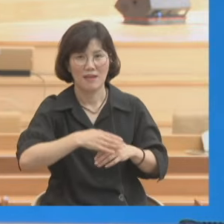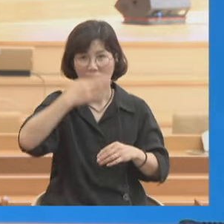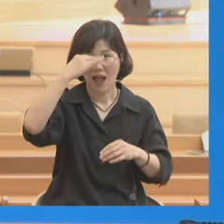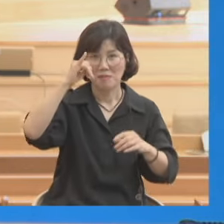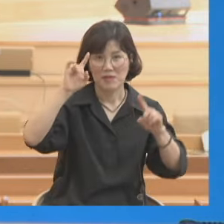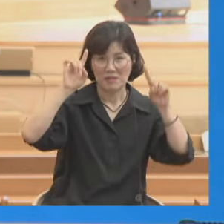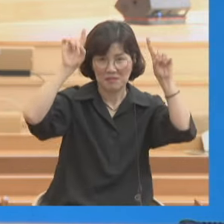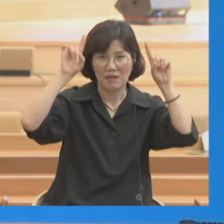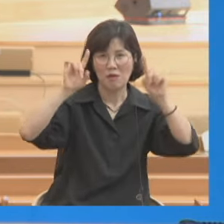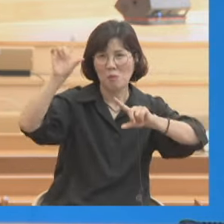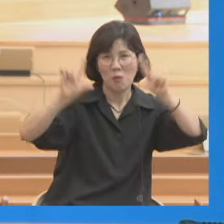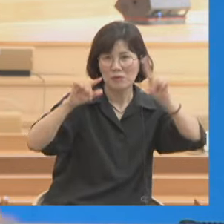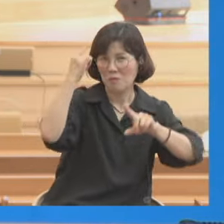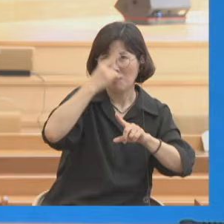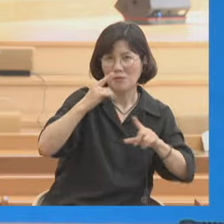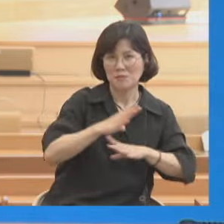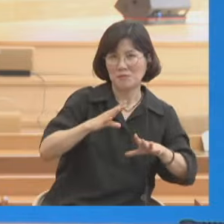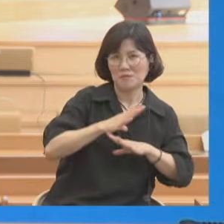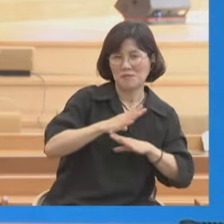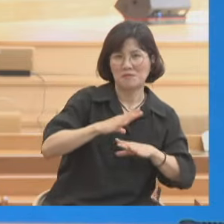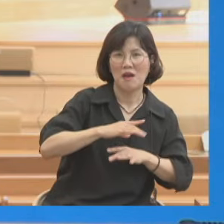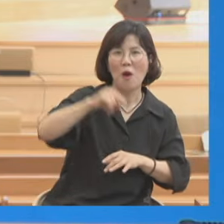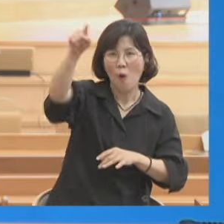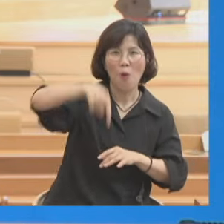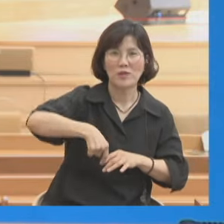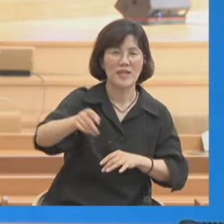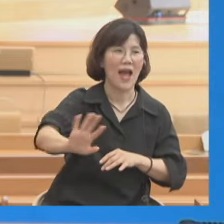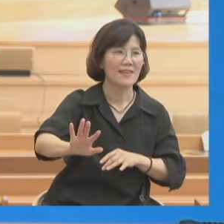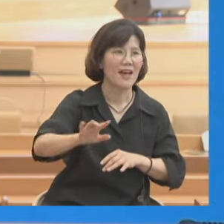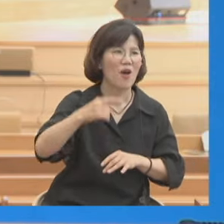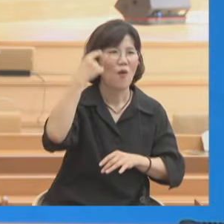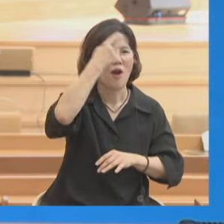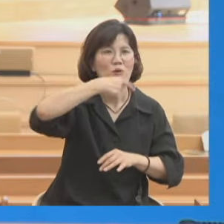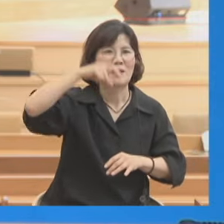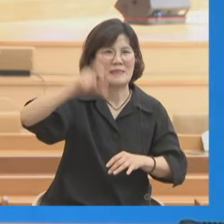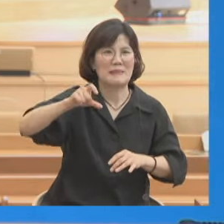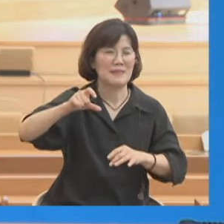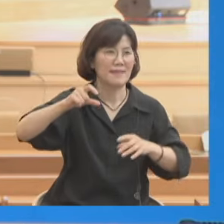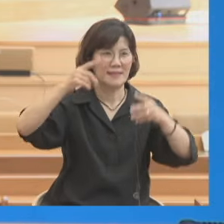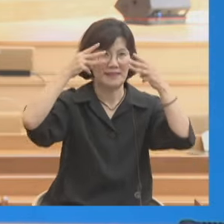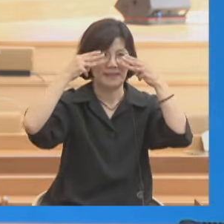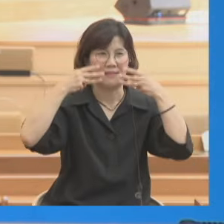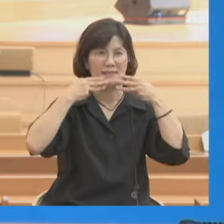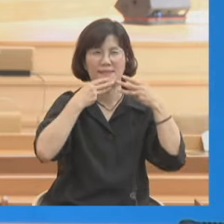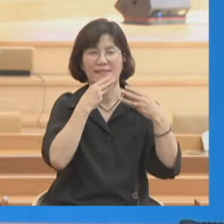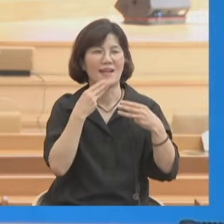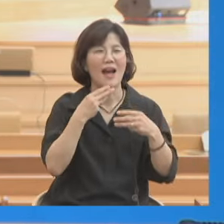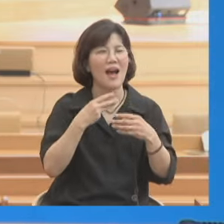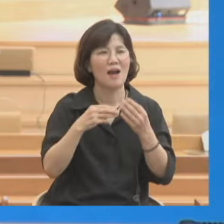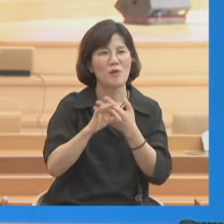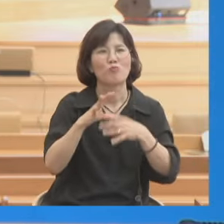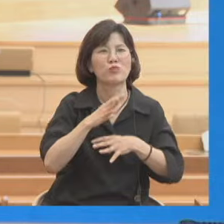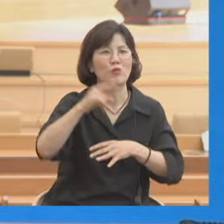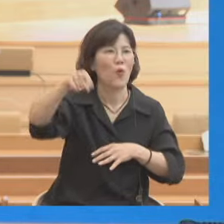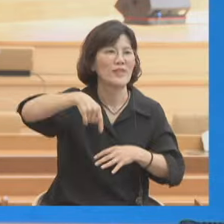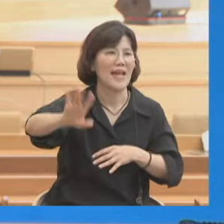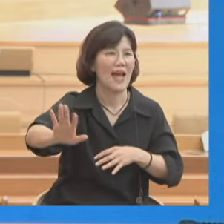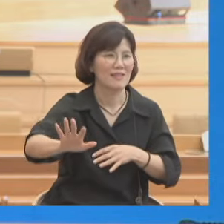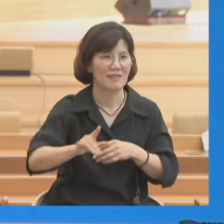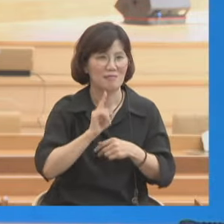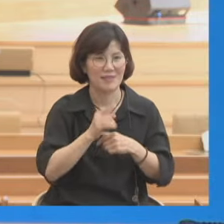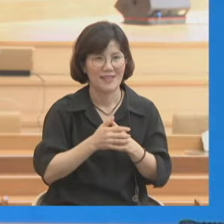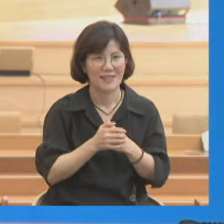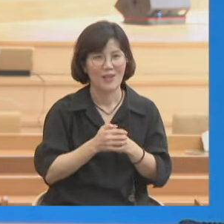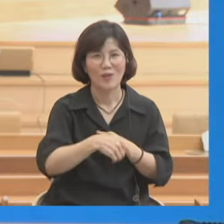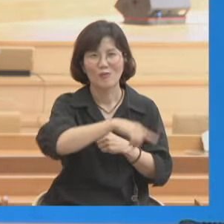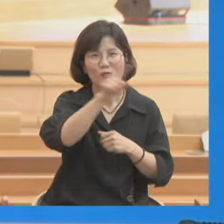화난 모습이 무섭다고, 딱딱하게 굳어진 표정. 그래서 우리끼리 여러분 자조적으로 하는 얘기가 있잖아요. 늙어도 어떻게